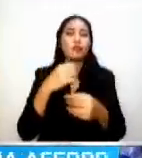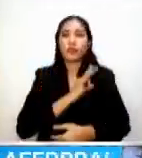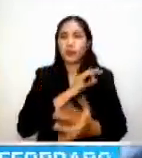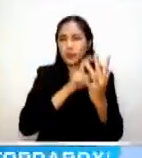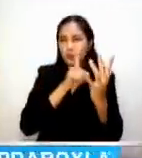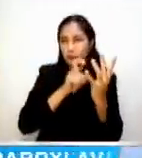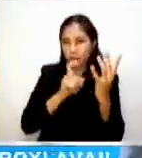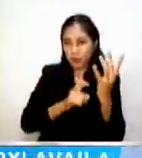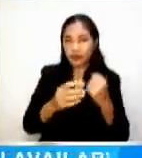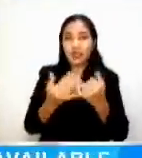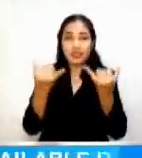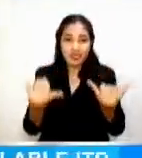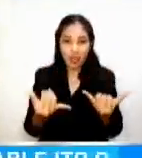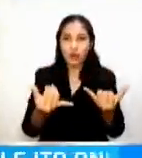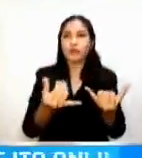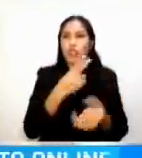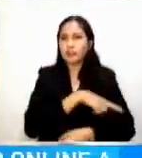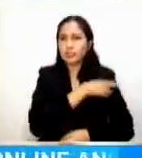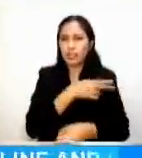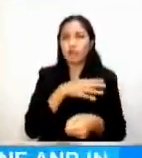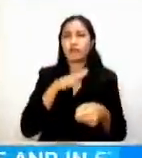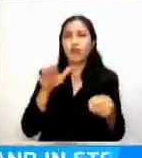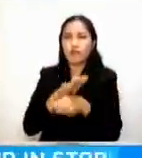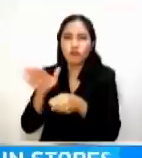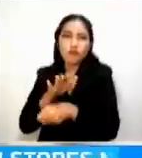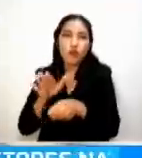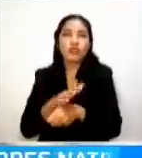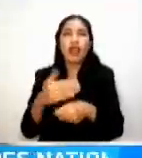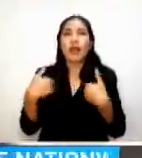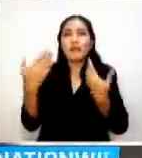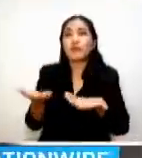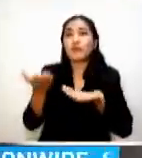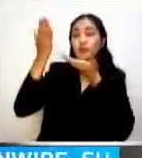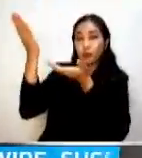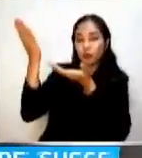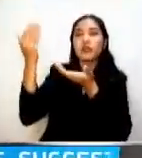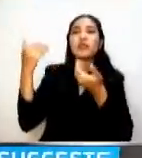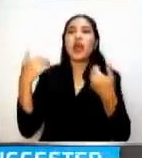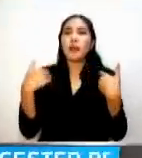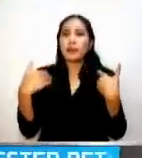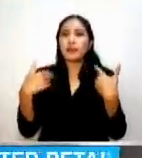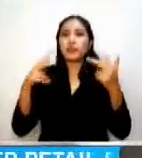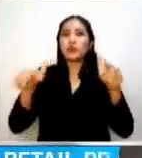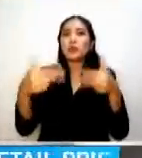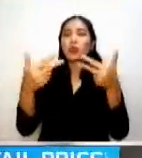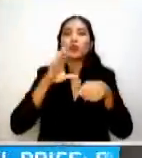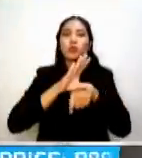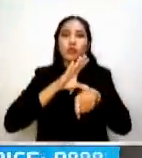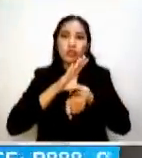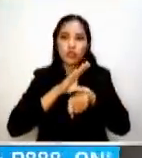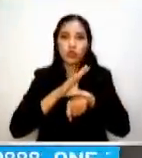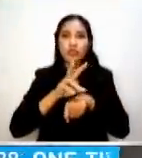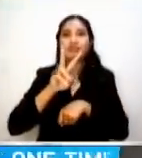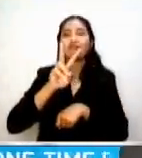ang teleconsultation. May ganito ring proyekto ang Office of the Vice President. Mild ho yan, don't worry. Baka mahawa pa